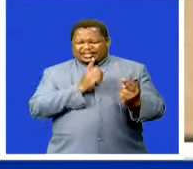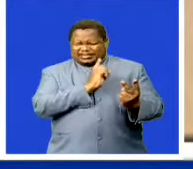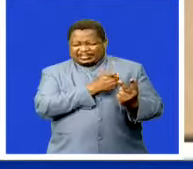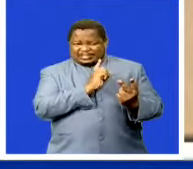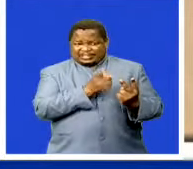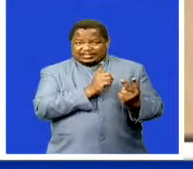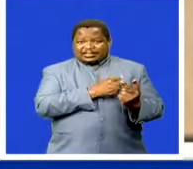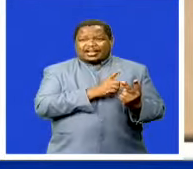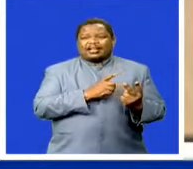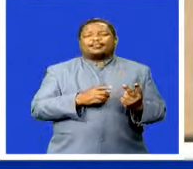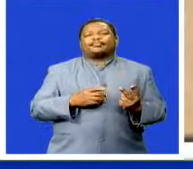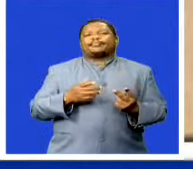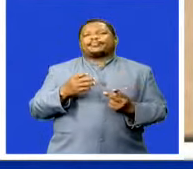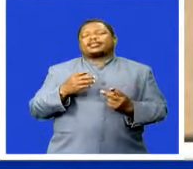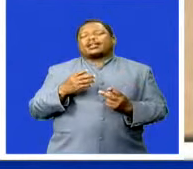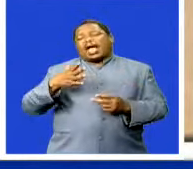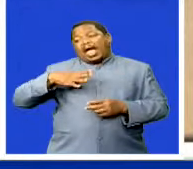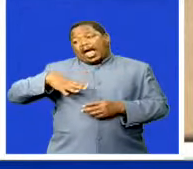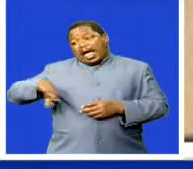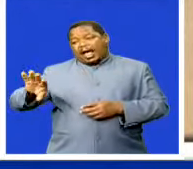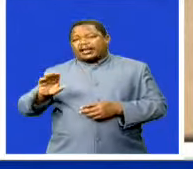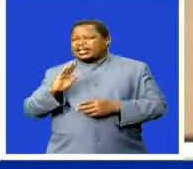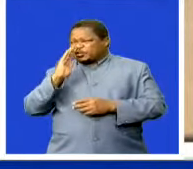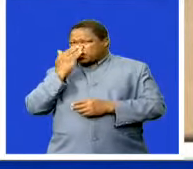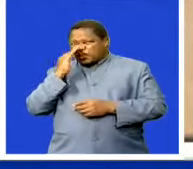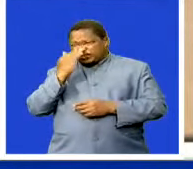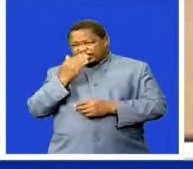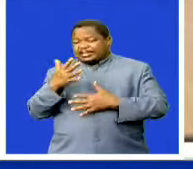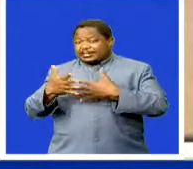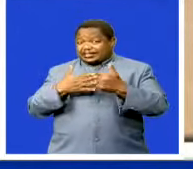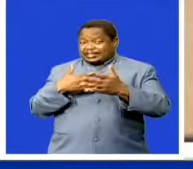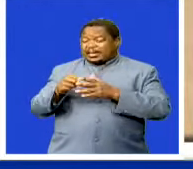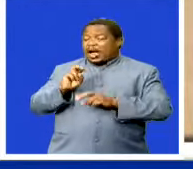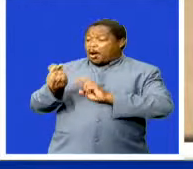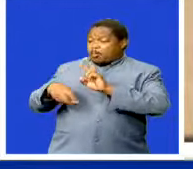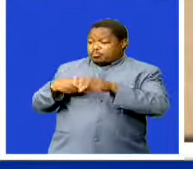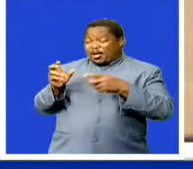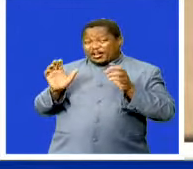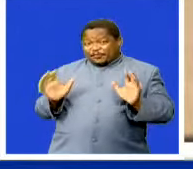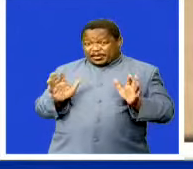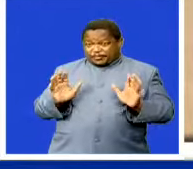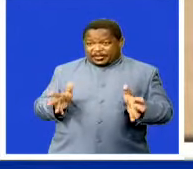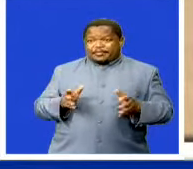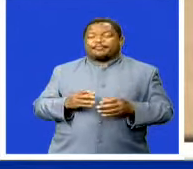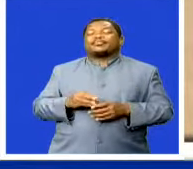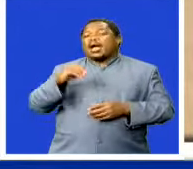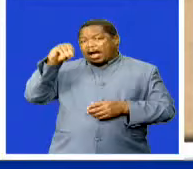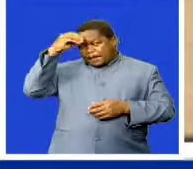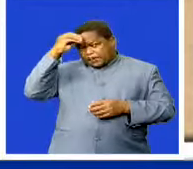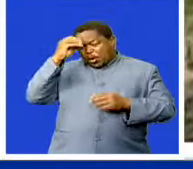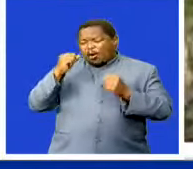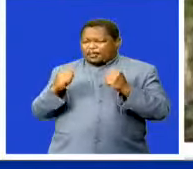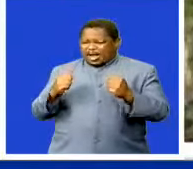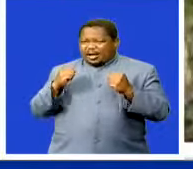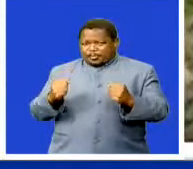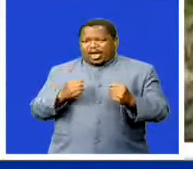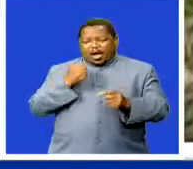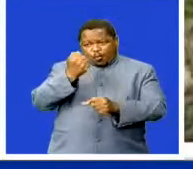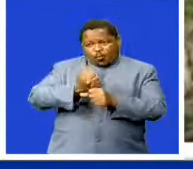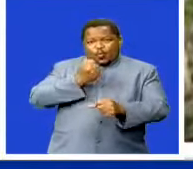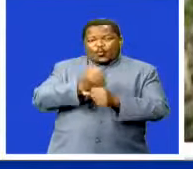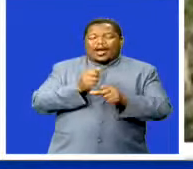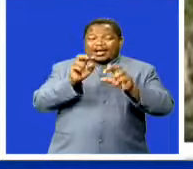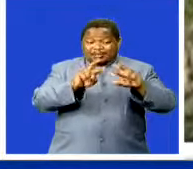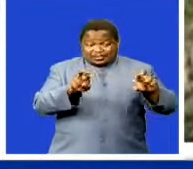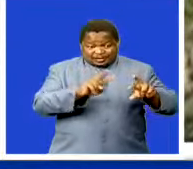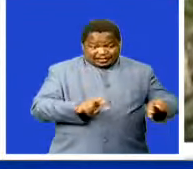ukuthi nakulayenye ke indzaba lapho khona akebe ngakhona imali futhi le maphoyisa sayisebenza ke leyo ndzaba liselela